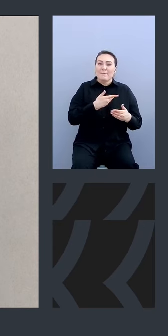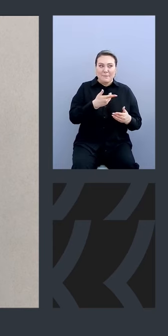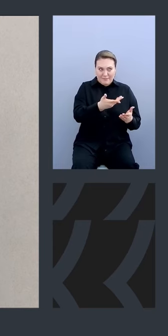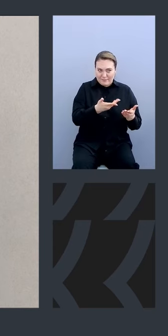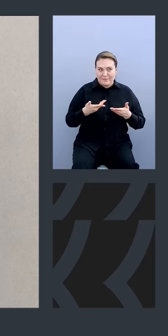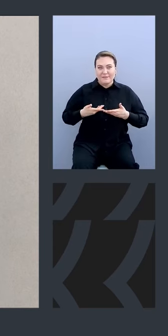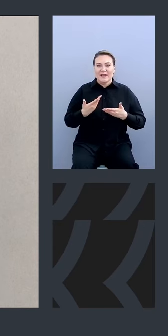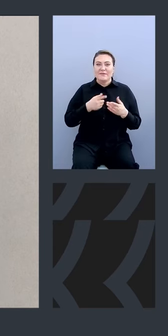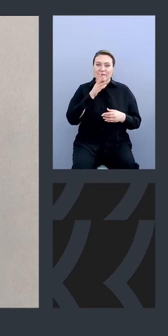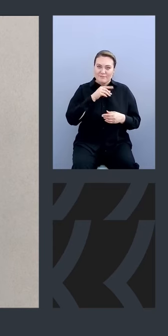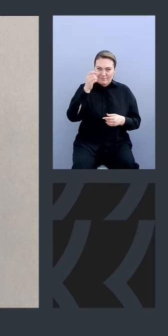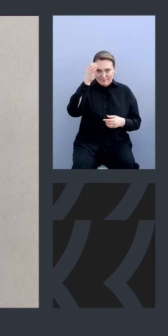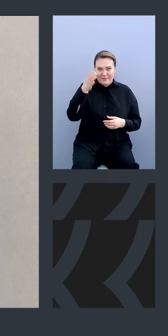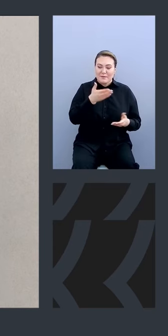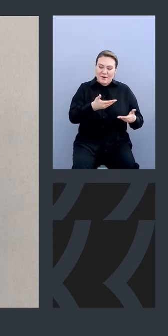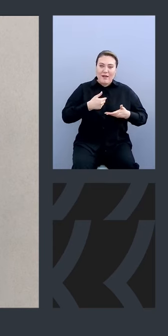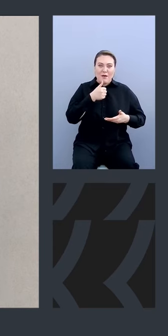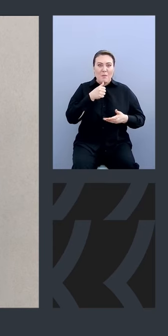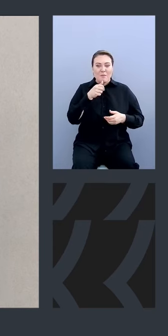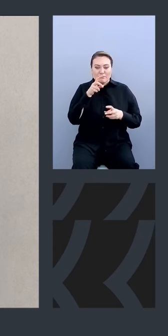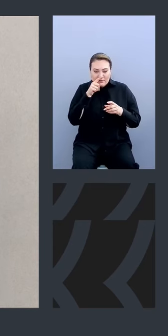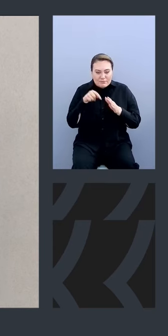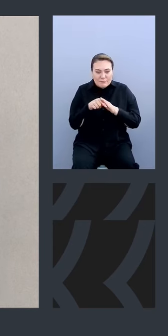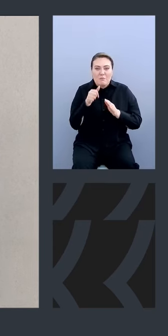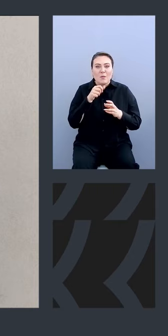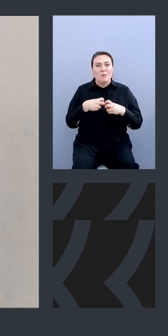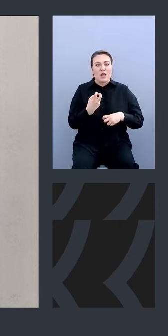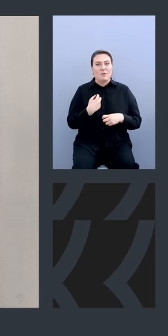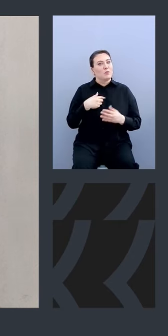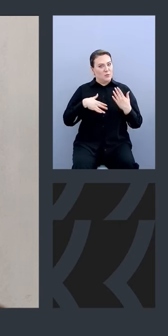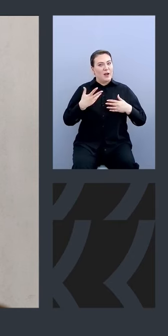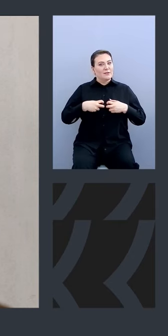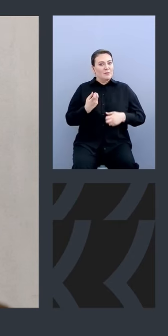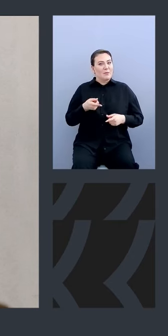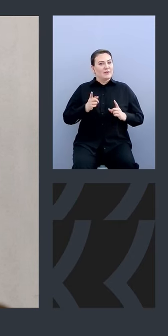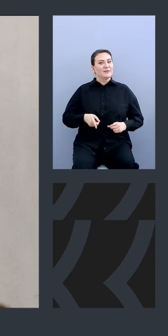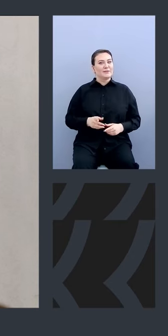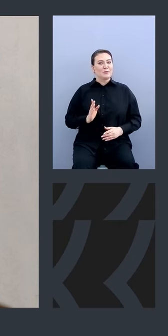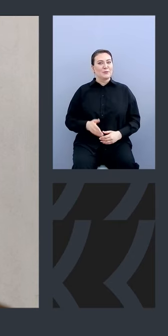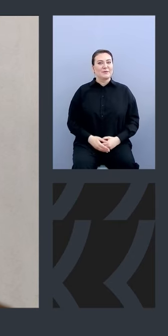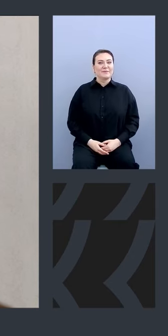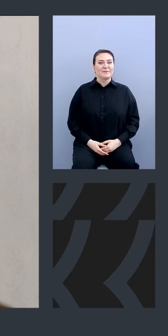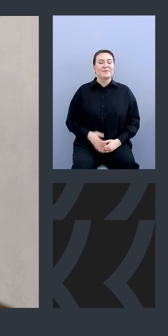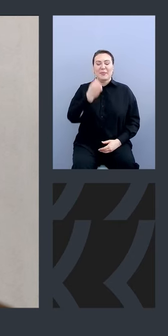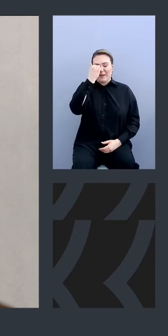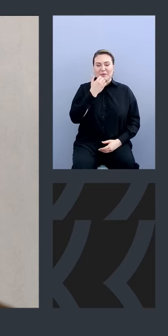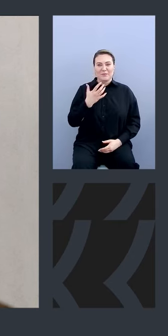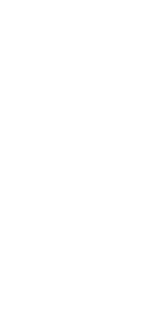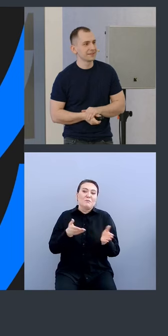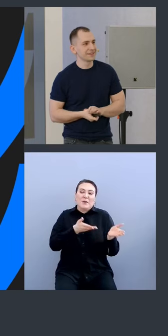вы владеете компетенциями, приходите к нам, попробуйте поломать. Мы будем рады, если поломаете нам. Спасибо, я поняла.